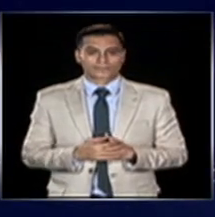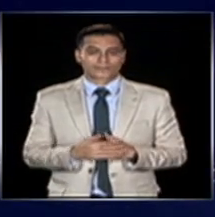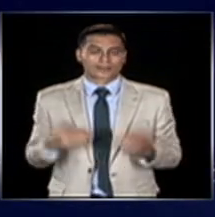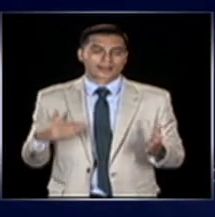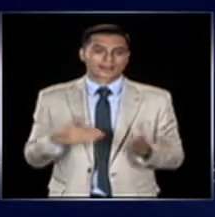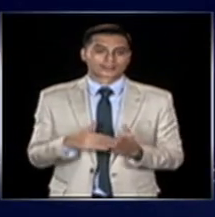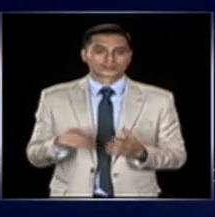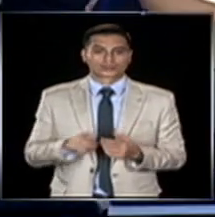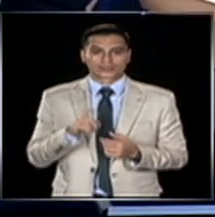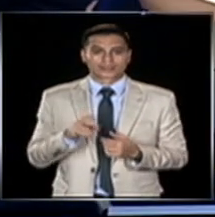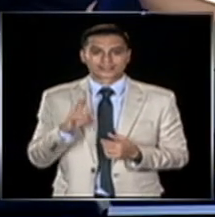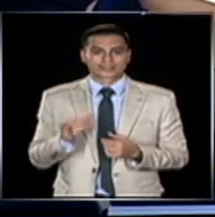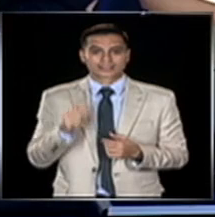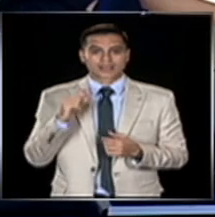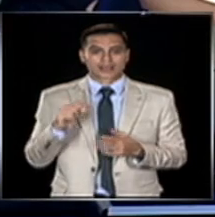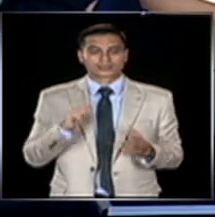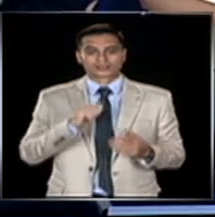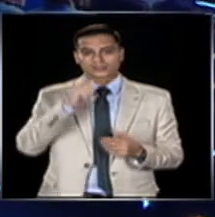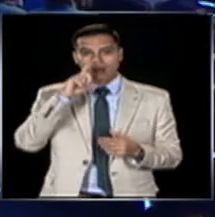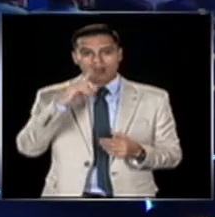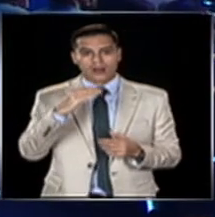آخر سؤال زياد صالح، تفضل يا زياد.